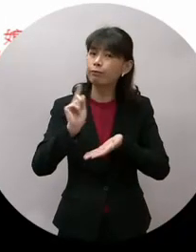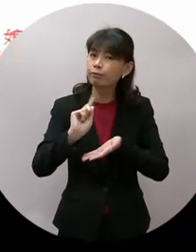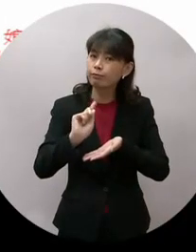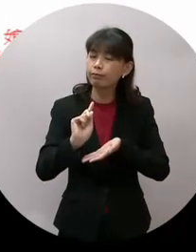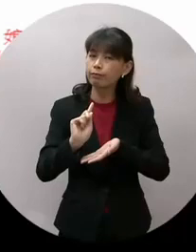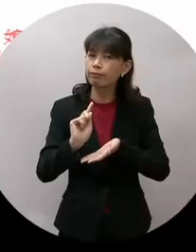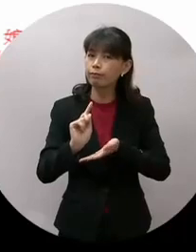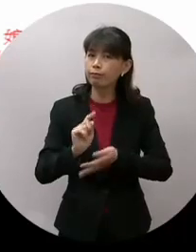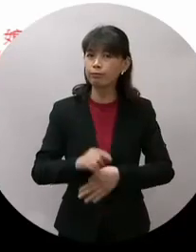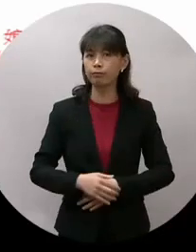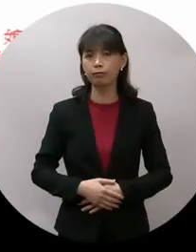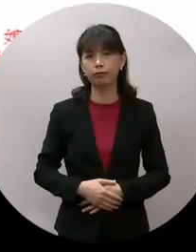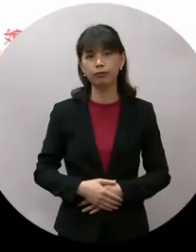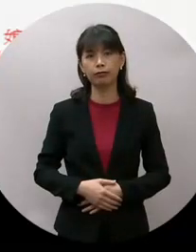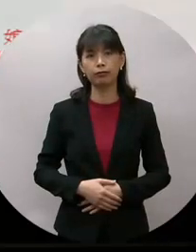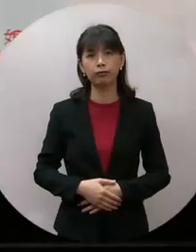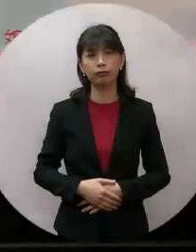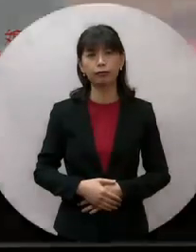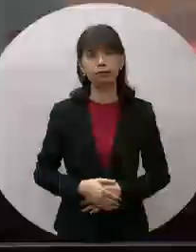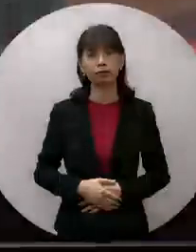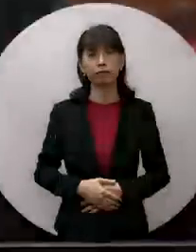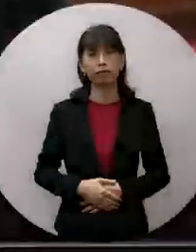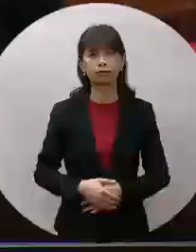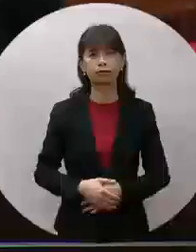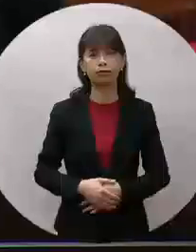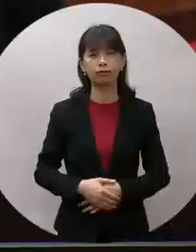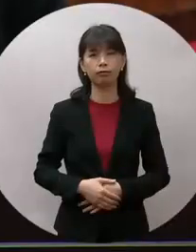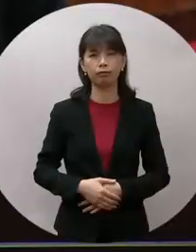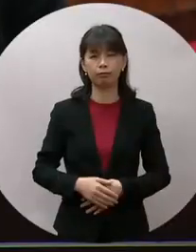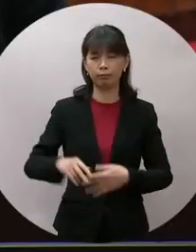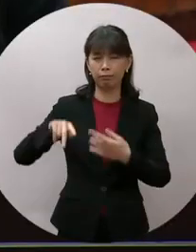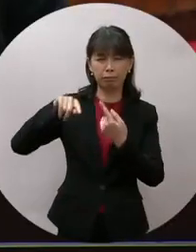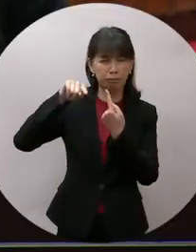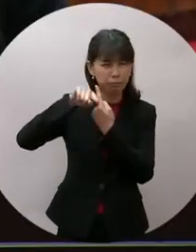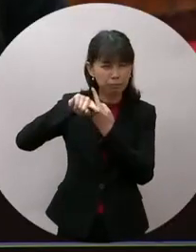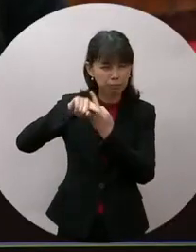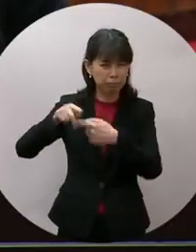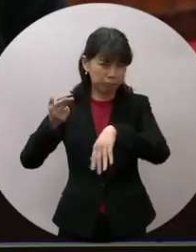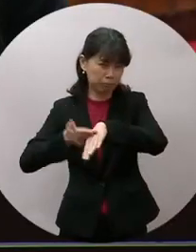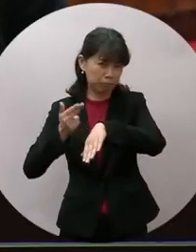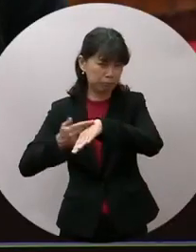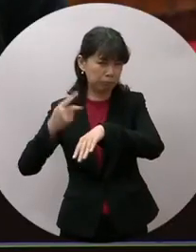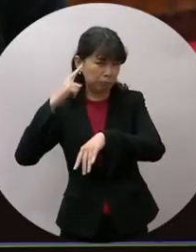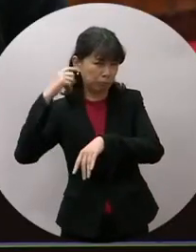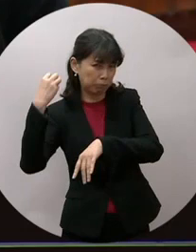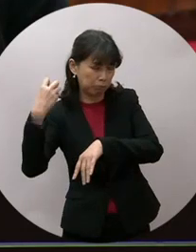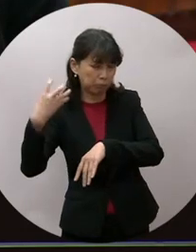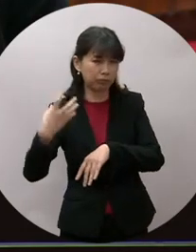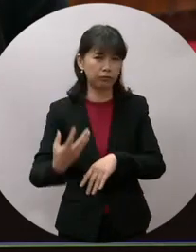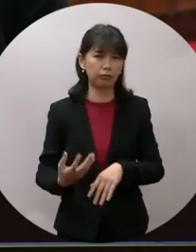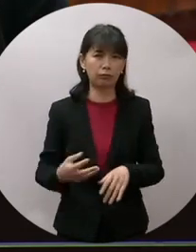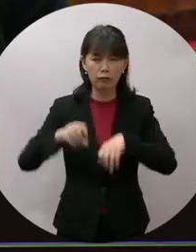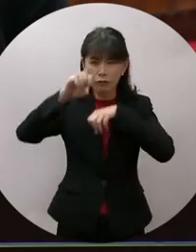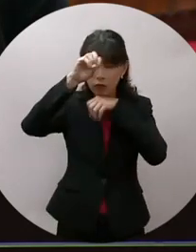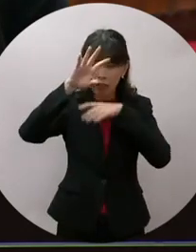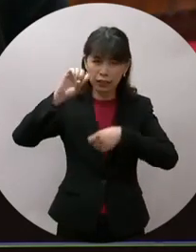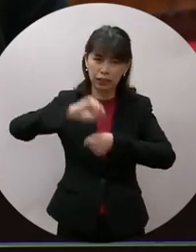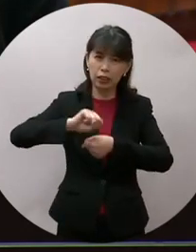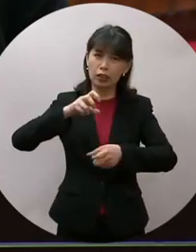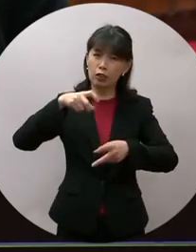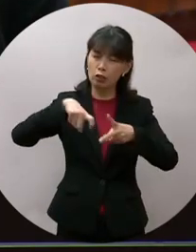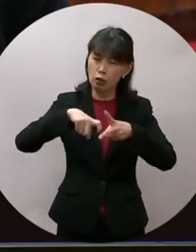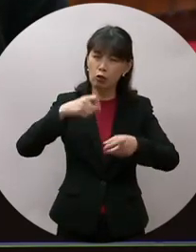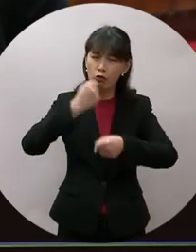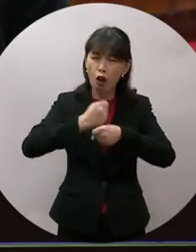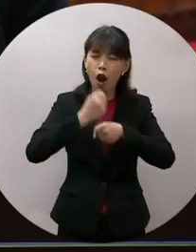看到了我们要朝向我们的科研创新优势，多元加工的来处理，我们也要强